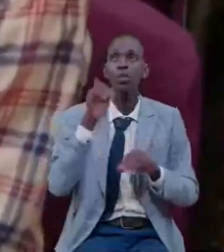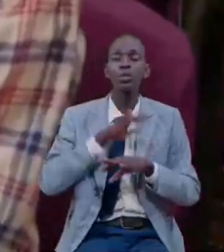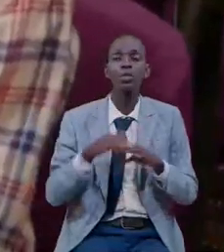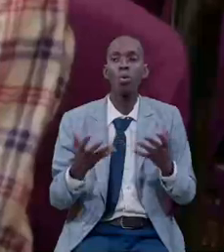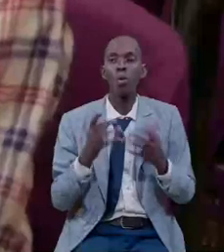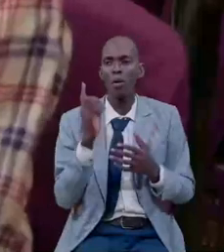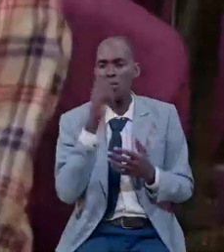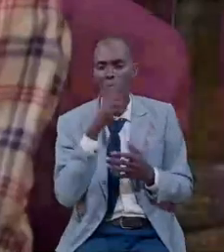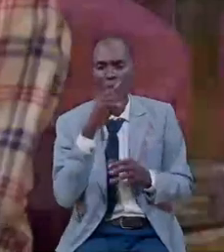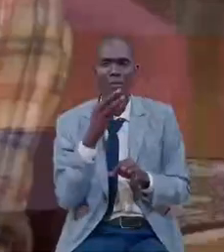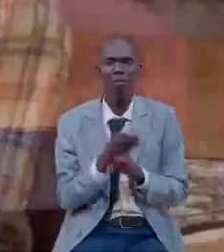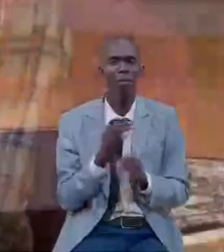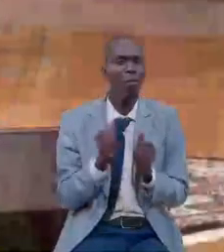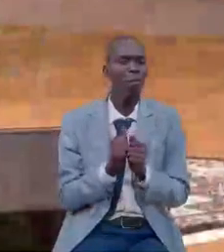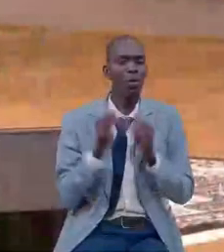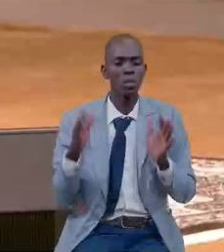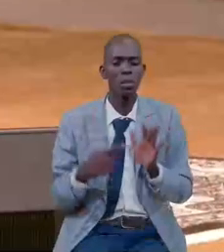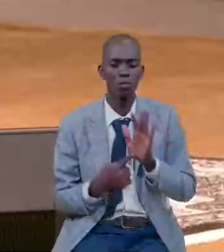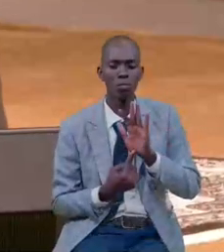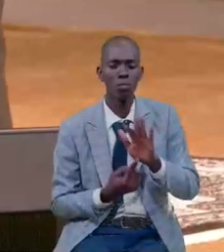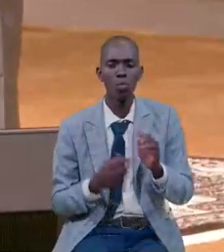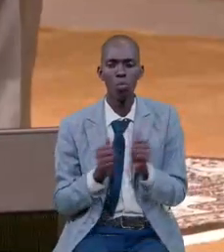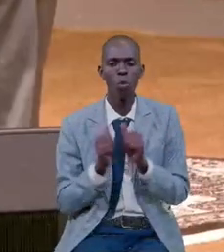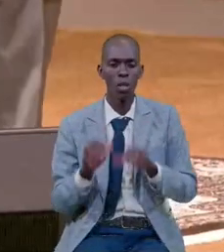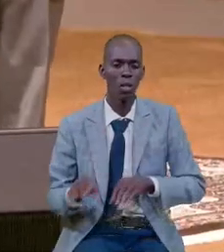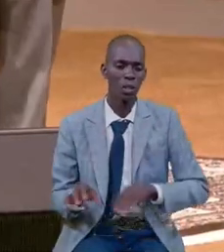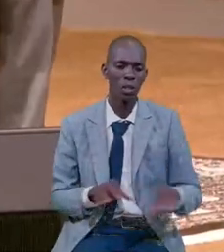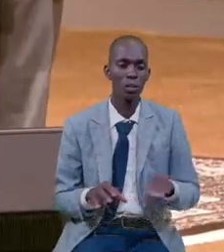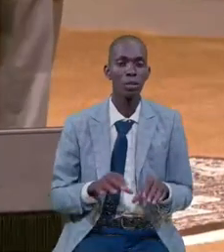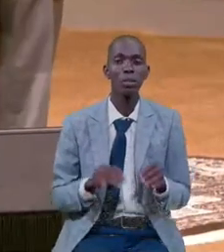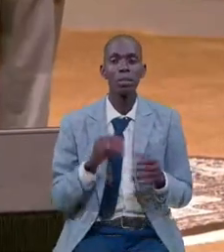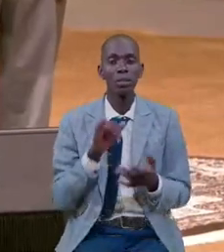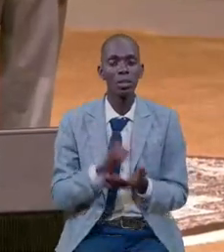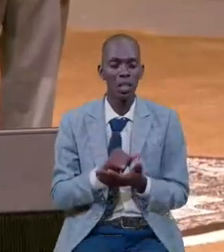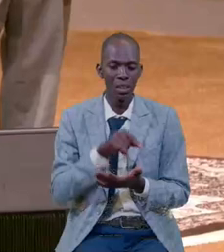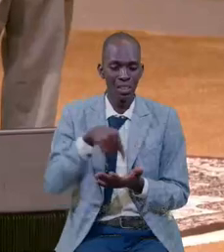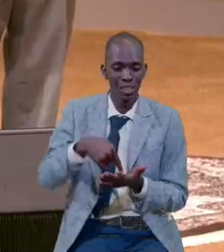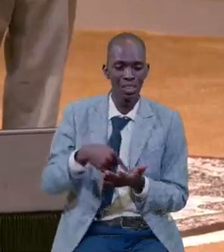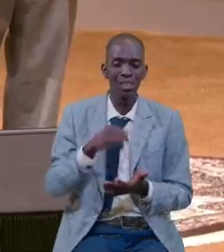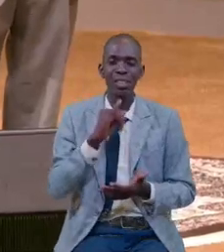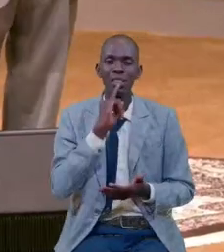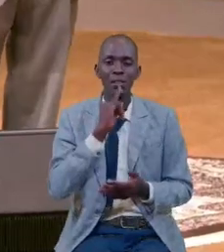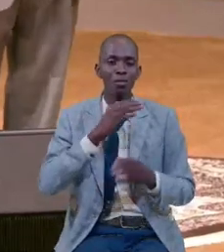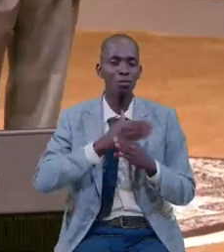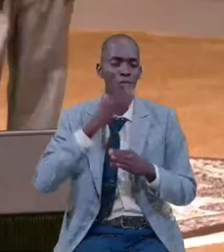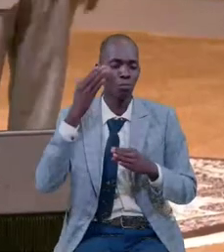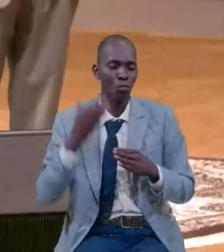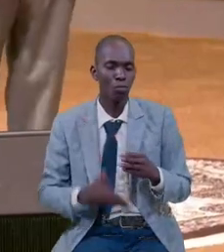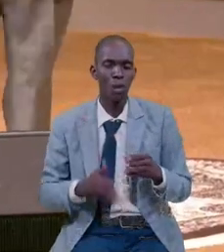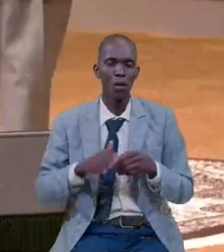n'a pas d'action, qui n'a pas de démonstration. Que voici la foi